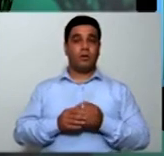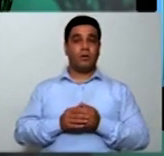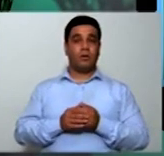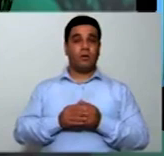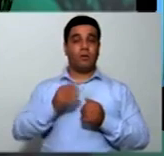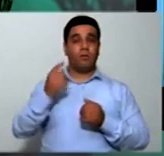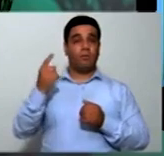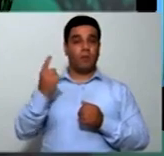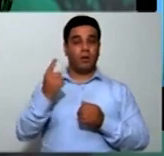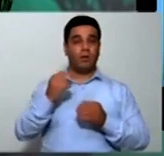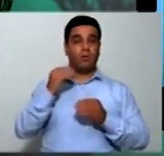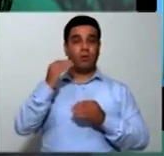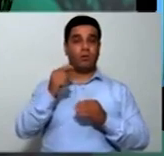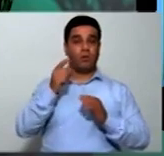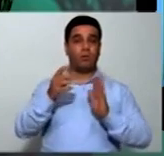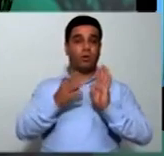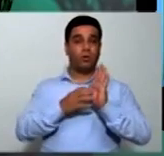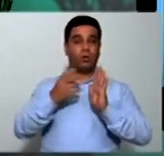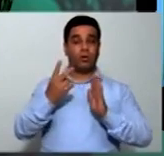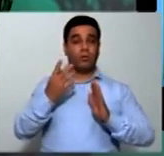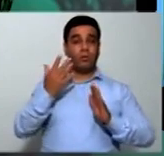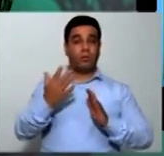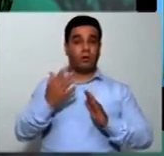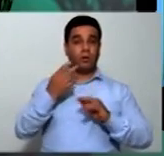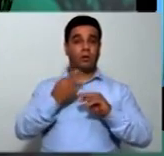Demak, birinchi bosqich